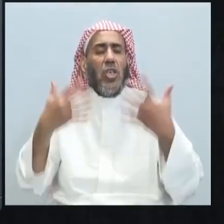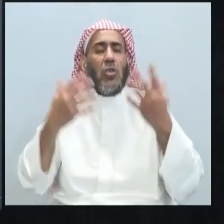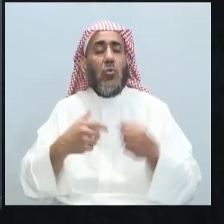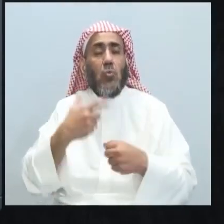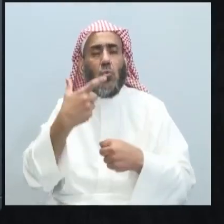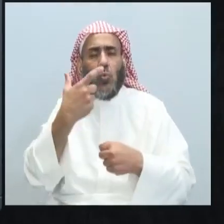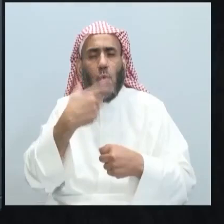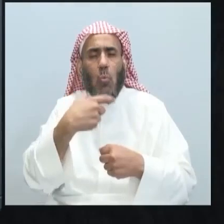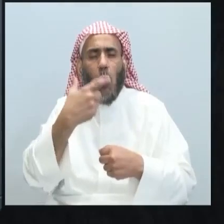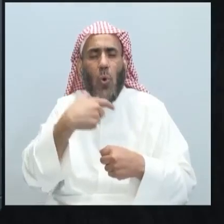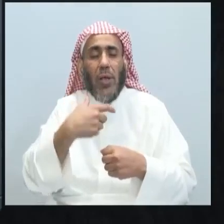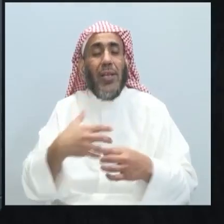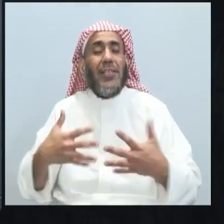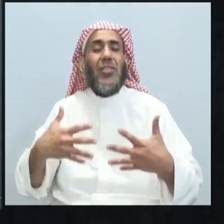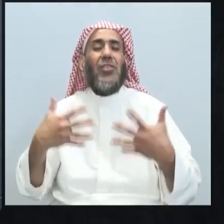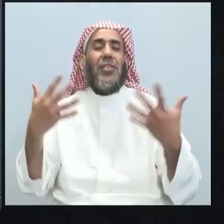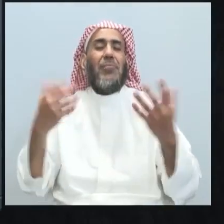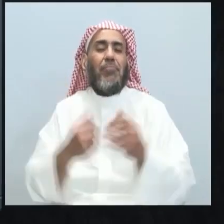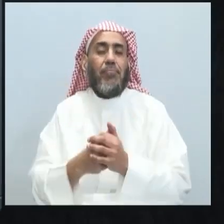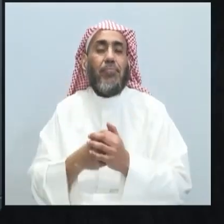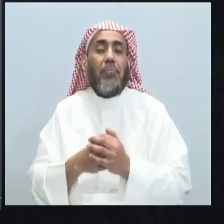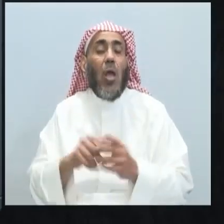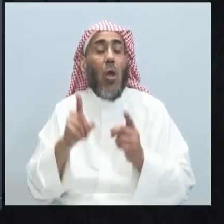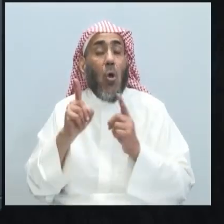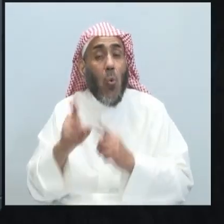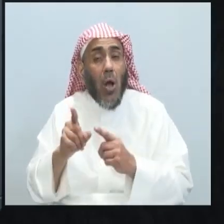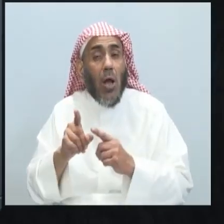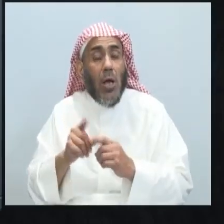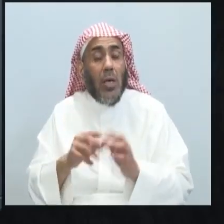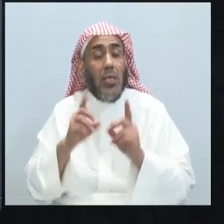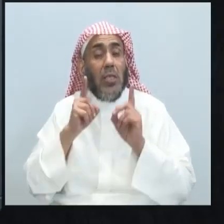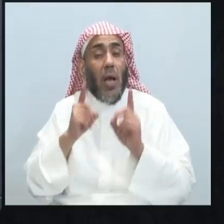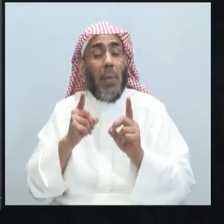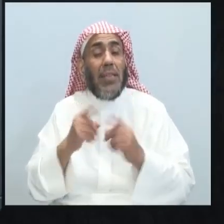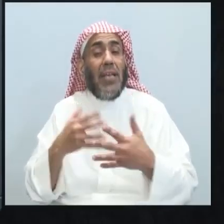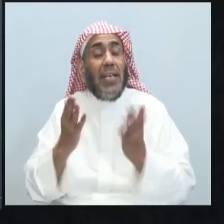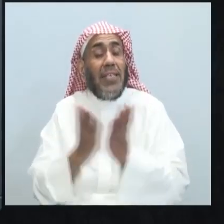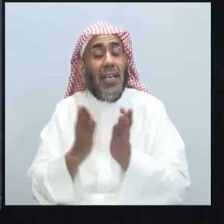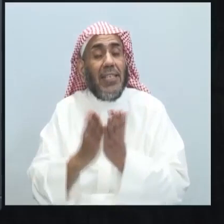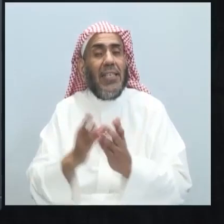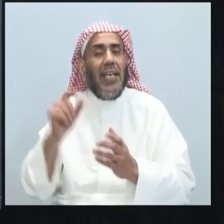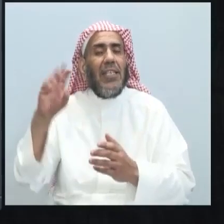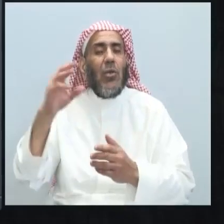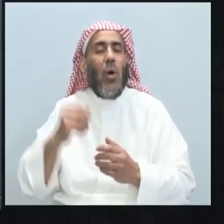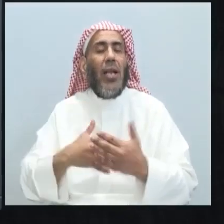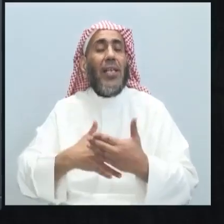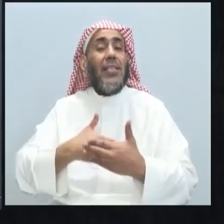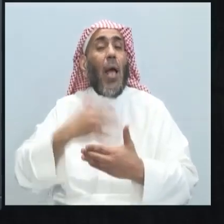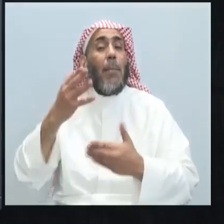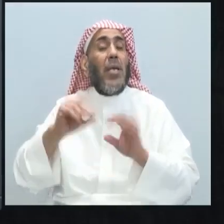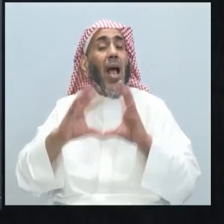نقول ان الدموع هي الشعر يعني معنى ان هو لذلك نقول مدرسه الديوان هي عندهم الشعر التعبير عن الحاله